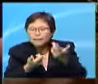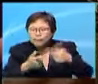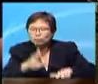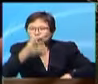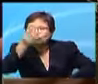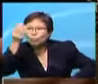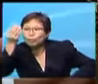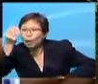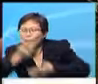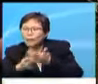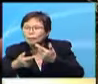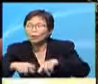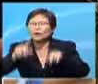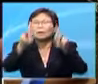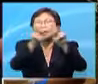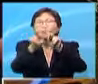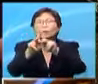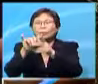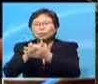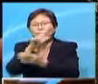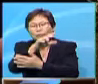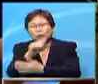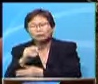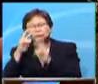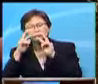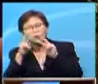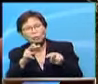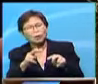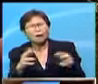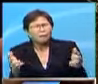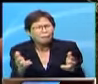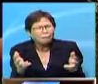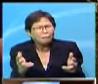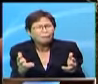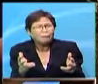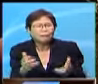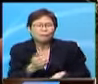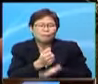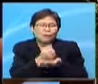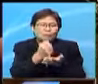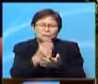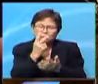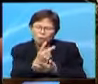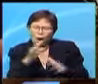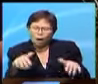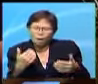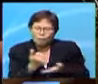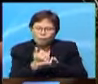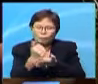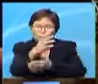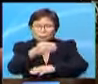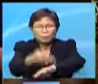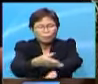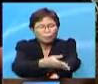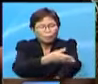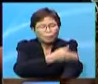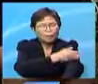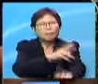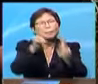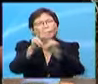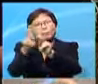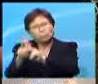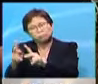berlaku di kampung-kampung itu dan melihat bagaimana untuk menyalurkan bantuan dan penambahbaikan kepada